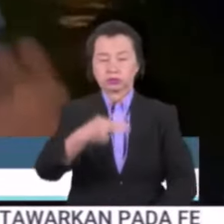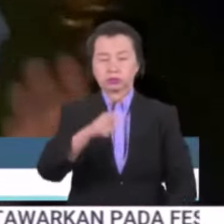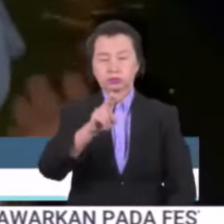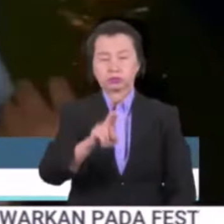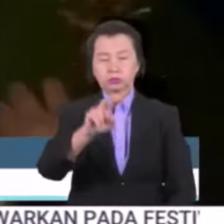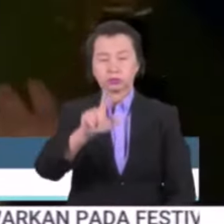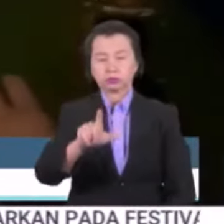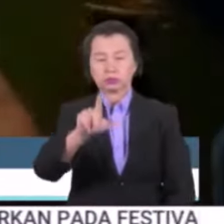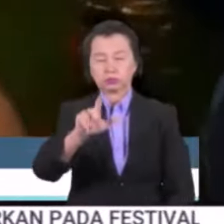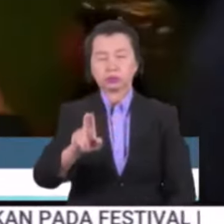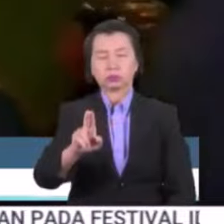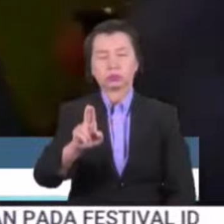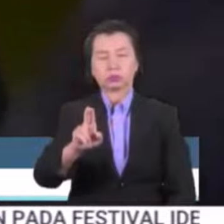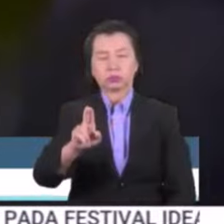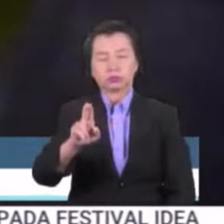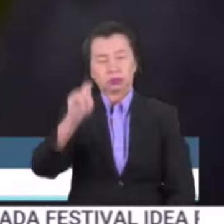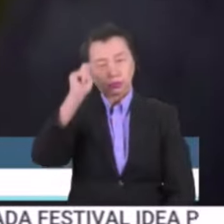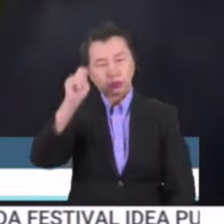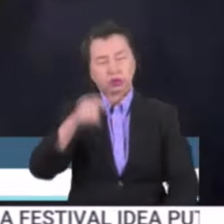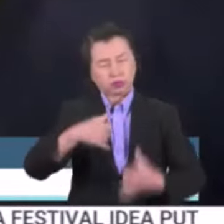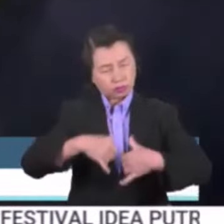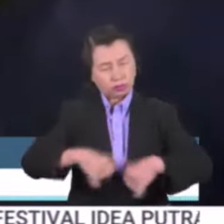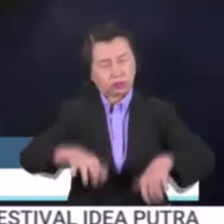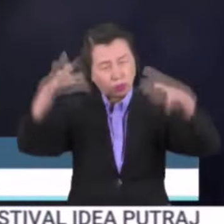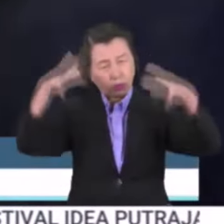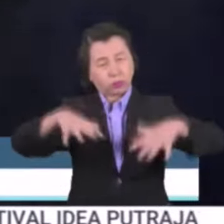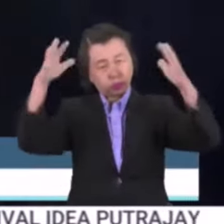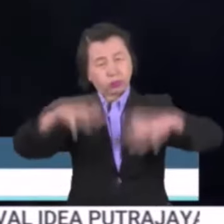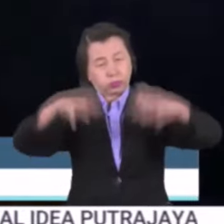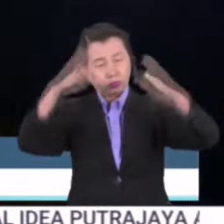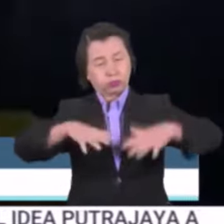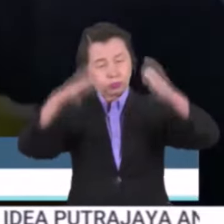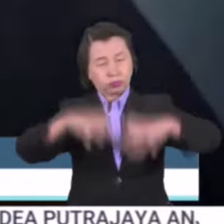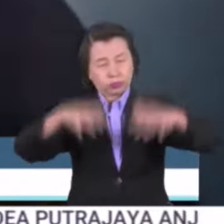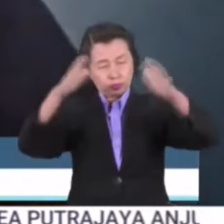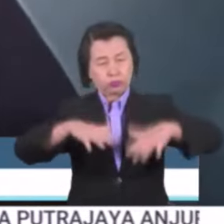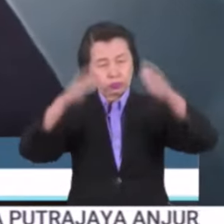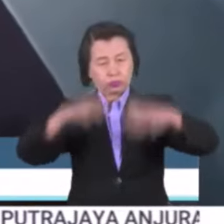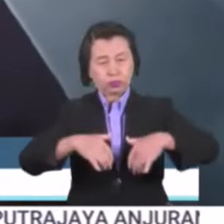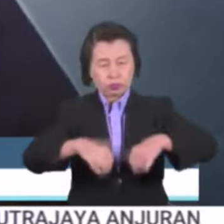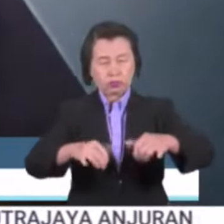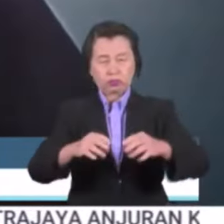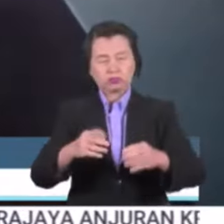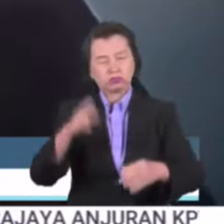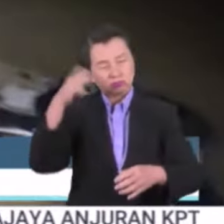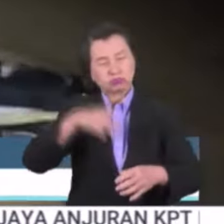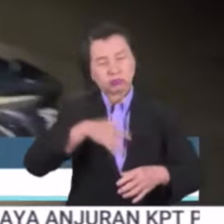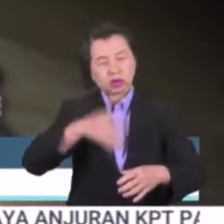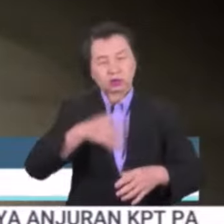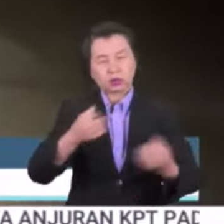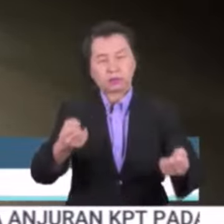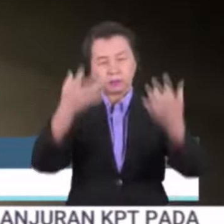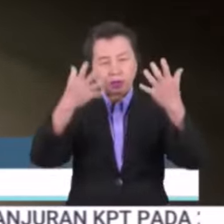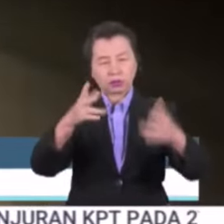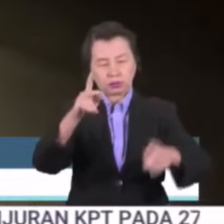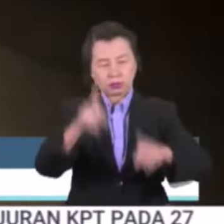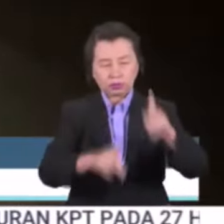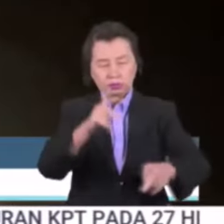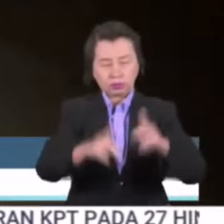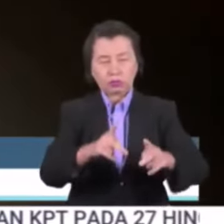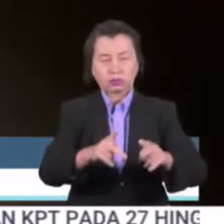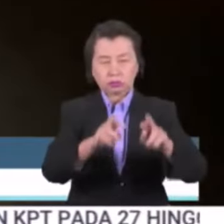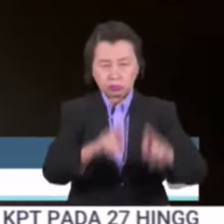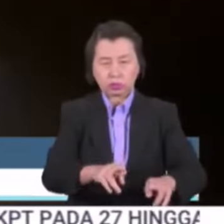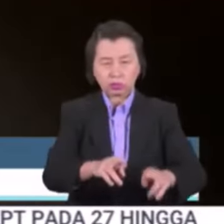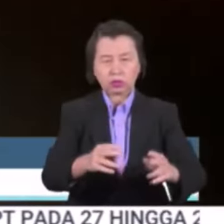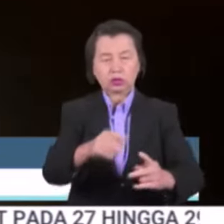ini juga, hujan masih lagi turun dengan lebatnya dan dijangka lebih ramai lagi penduduk terjejas banjir